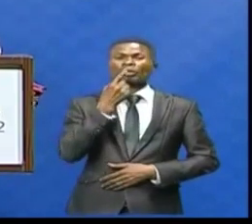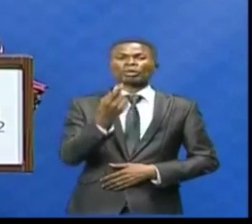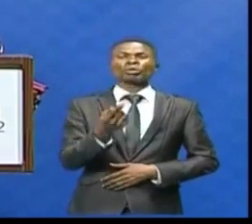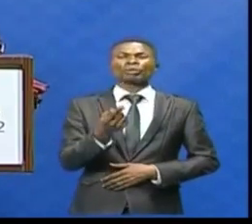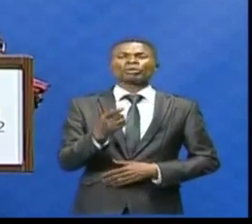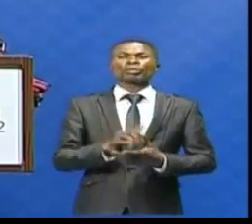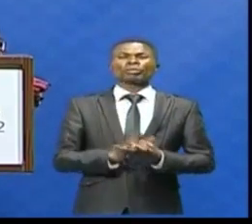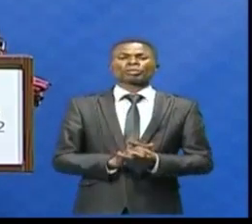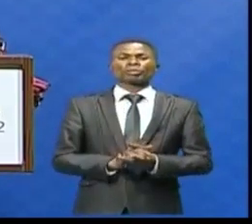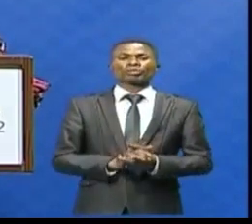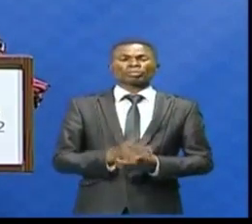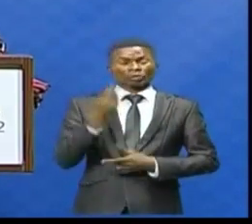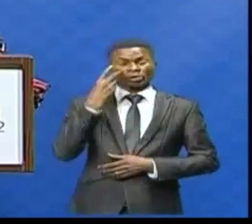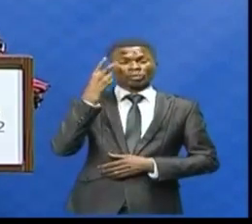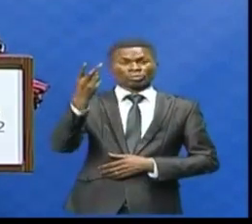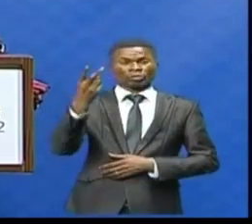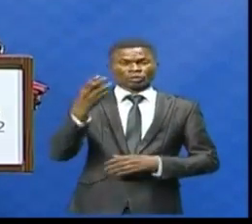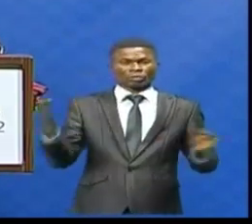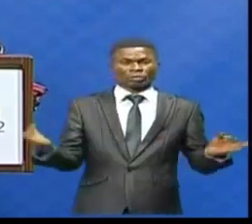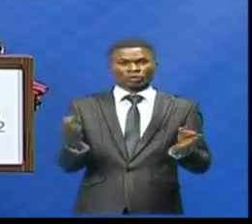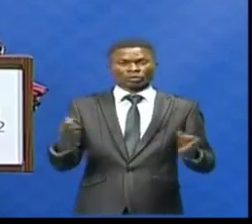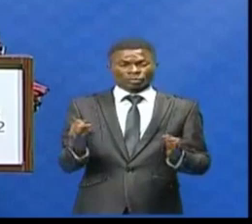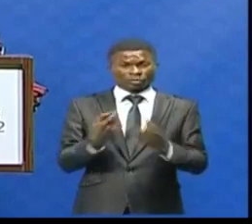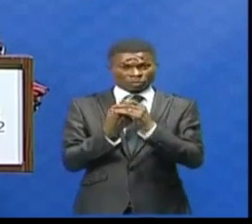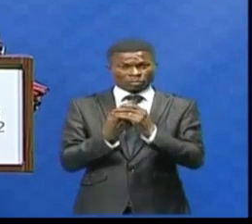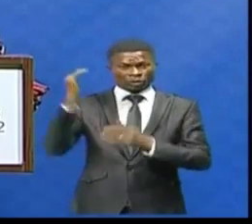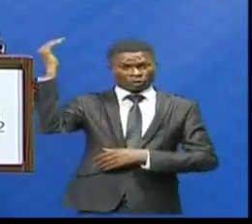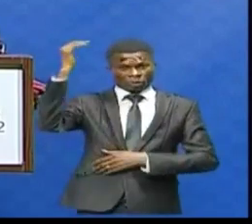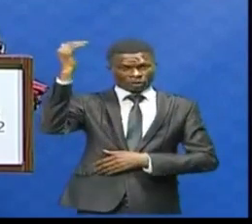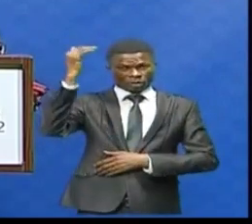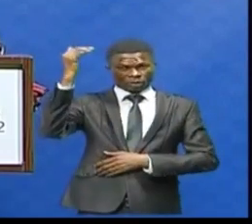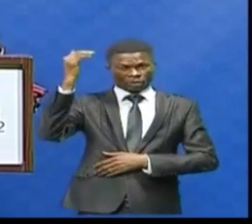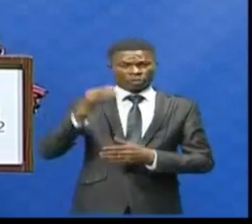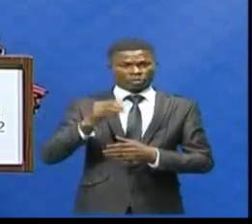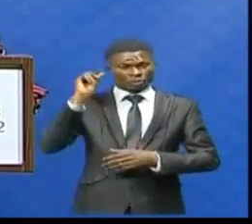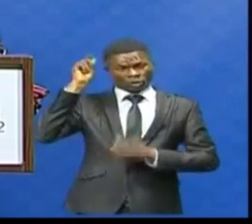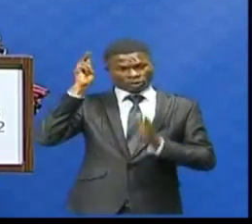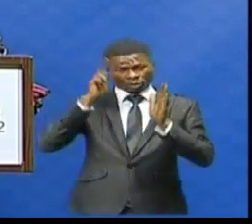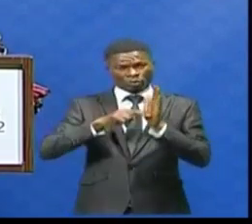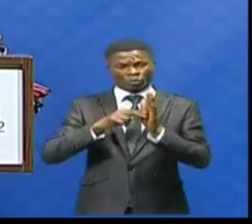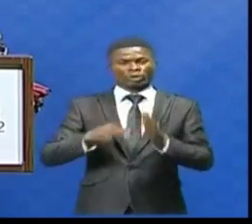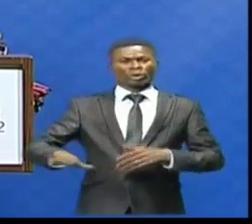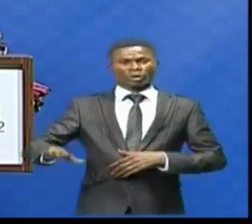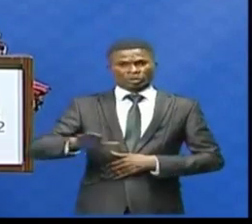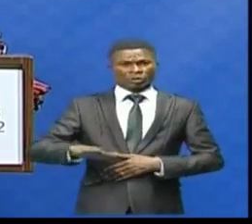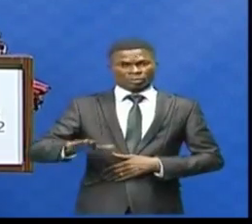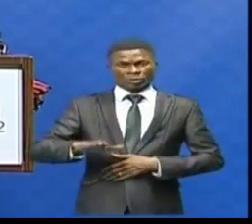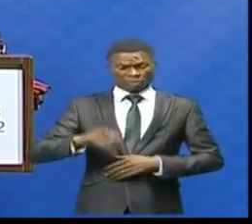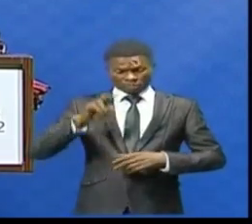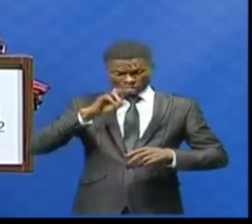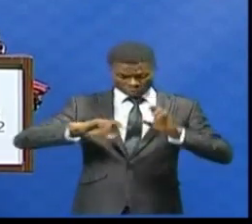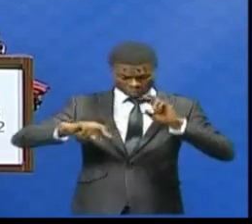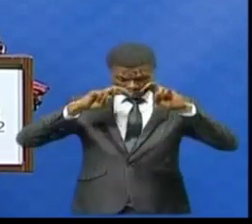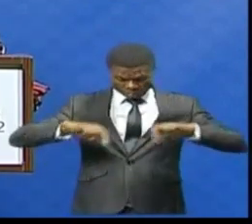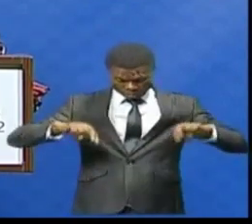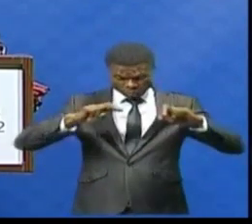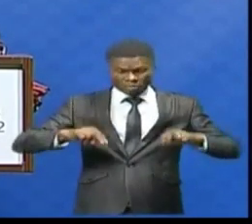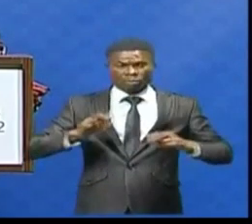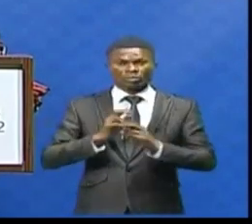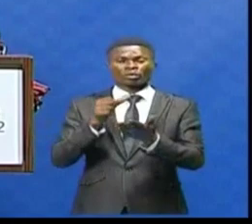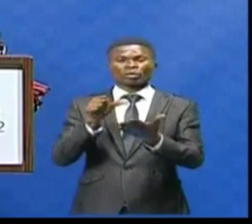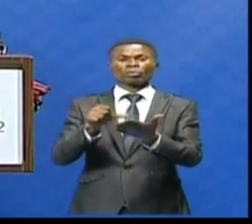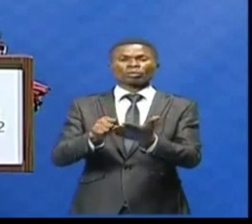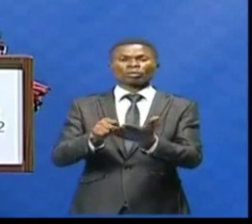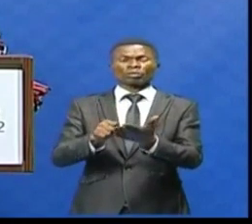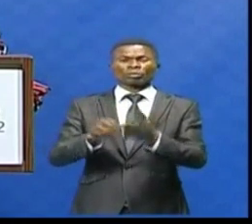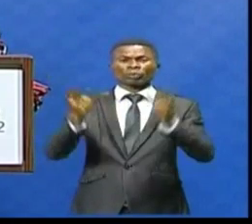dans la perspective de fait de fin d'année le gouvernement de la République examine en réponse à la requête de